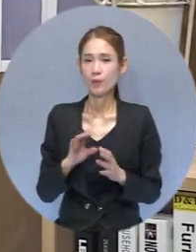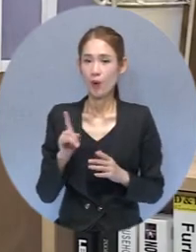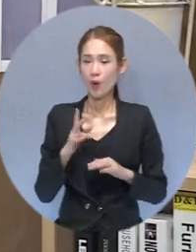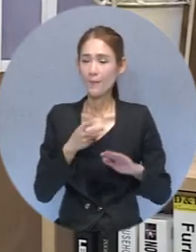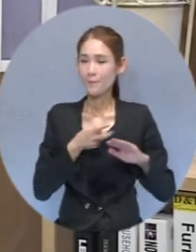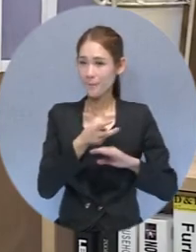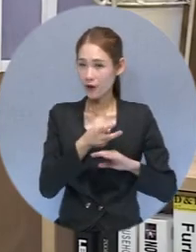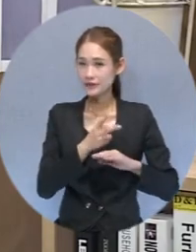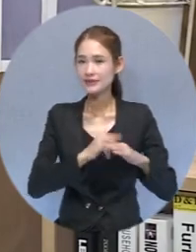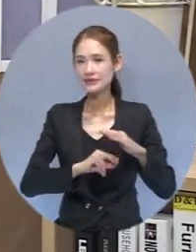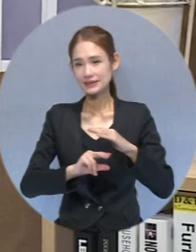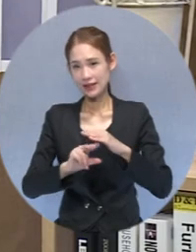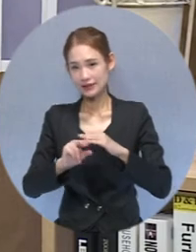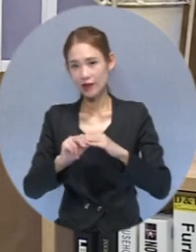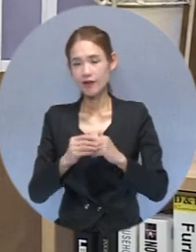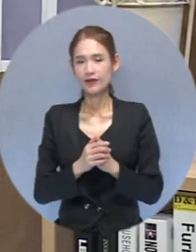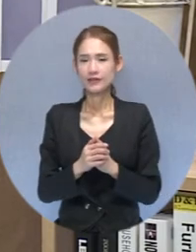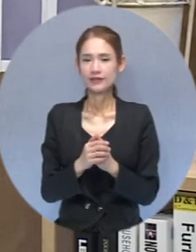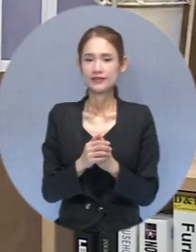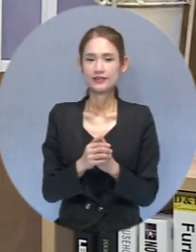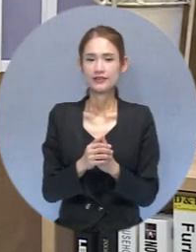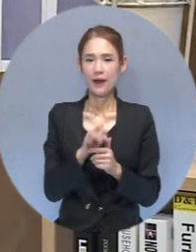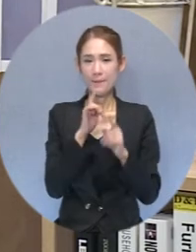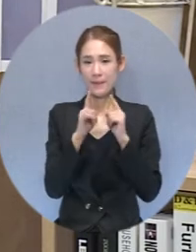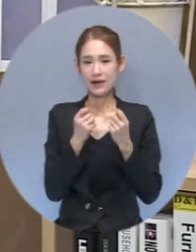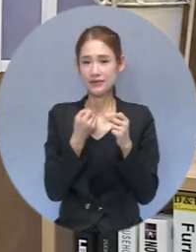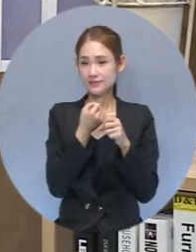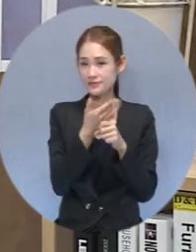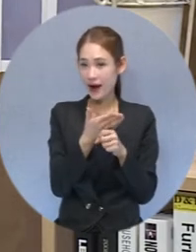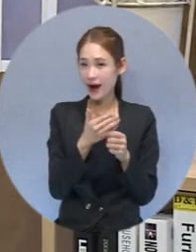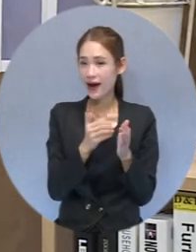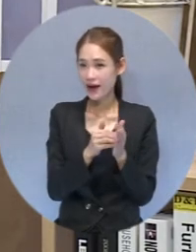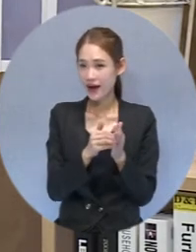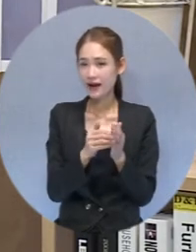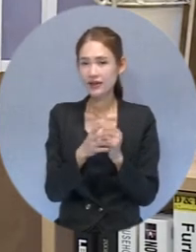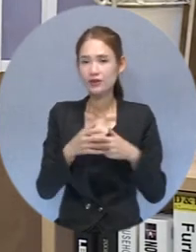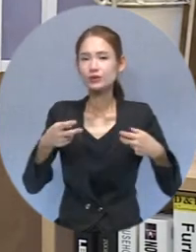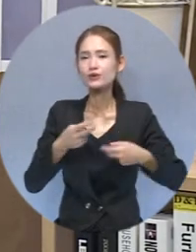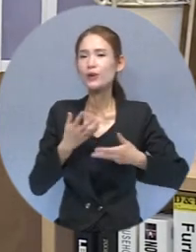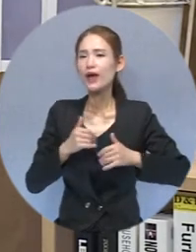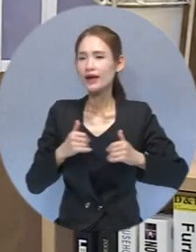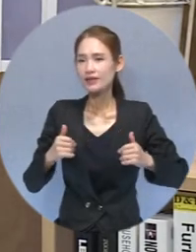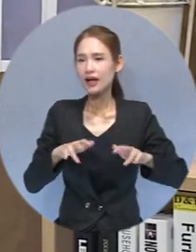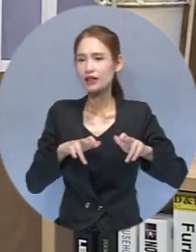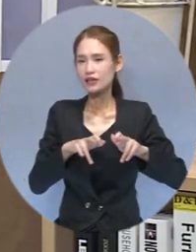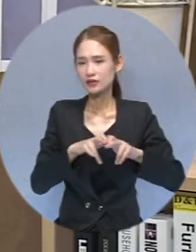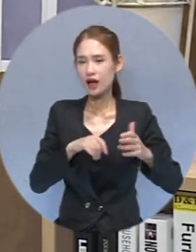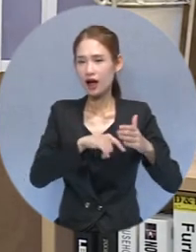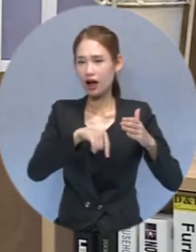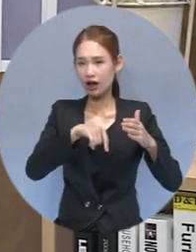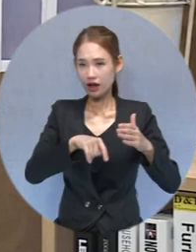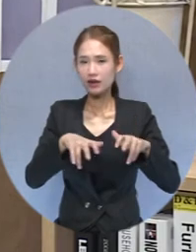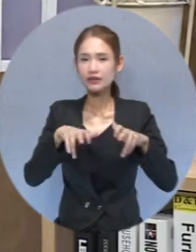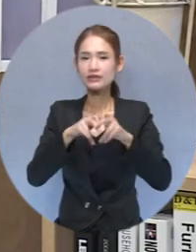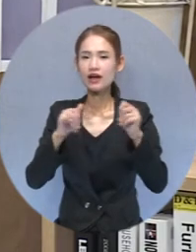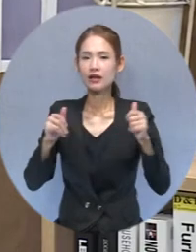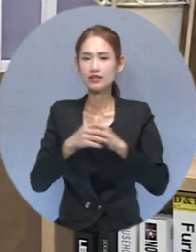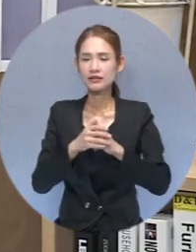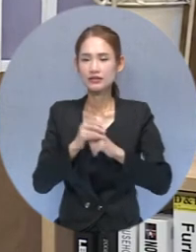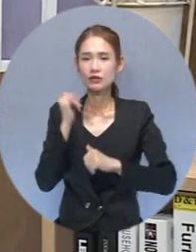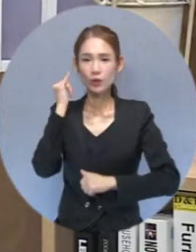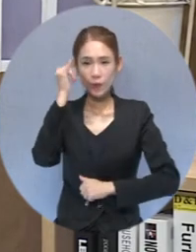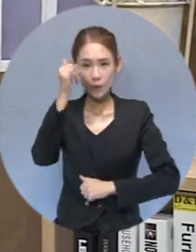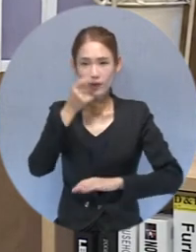대중교통 얘기를 버스라든지 지하철 얘기를 했었는데, 사실 교통 약자 중에 장애인 분들은 장애인 콜택시를 굉장히